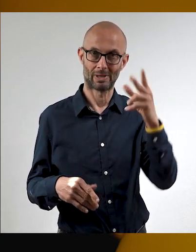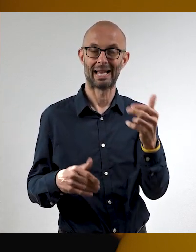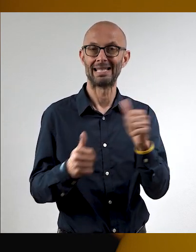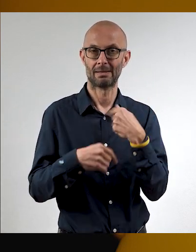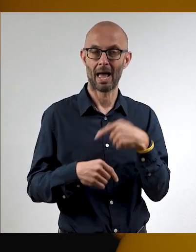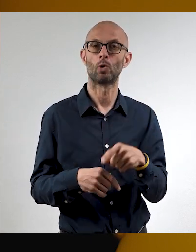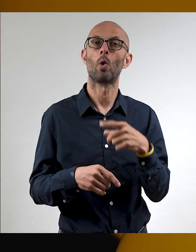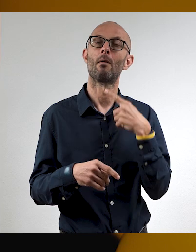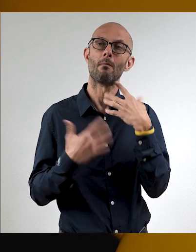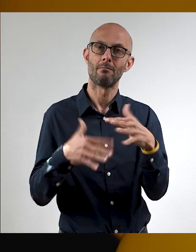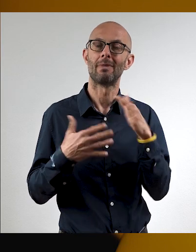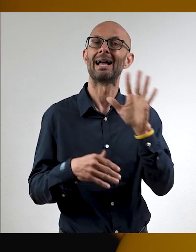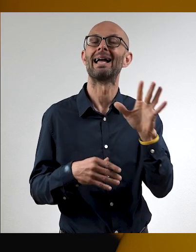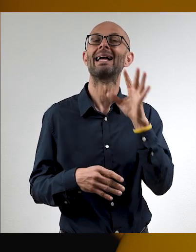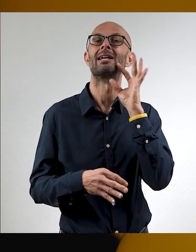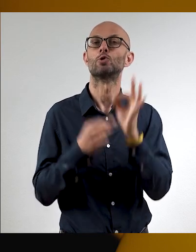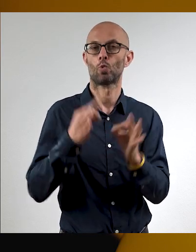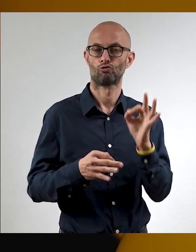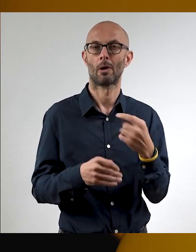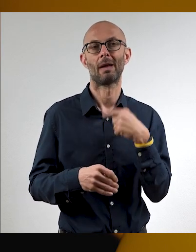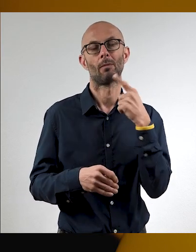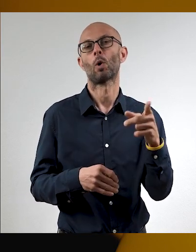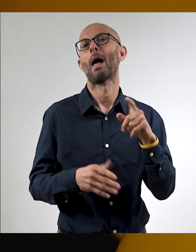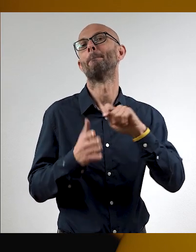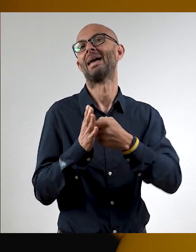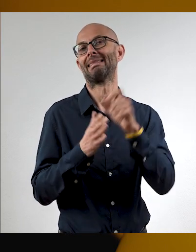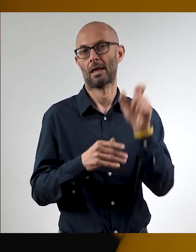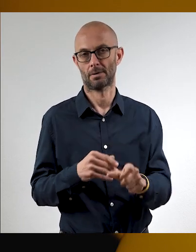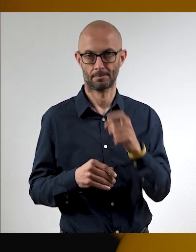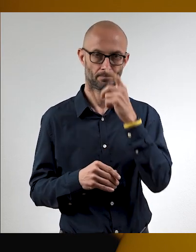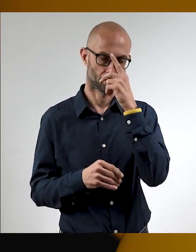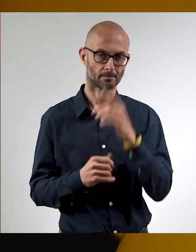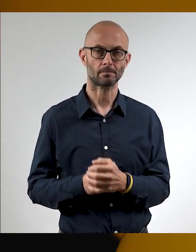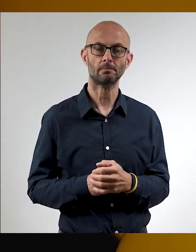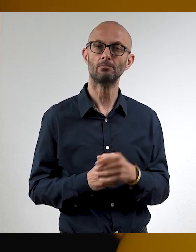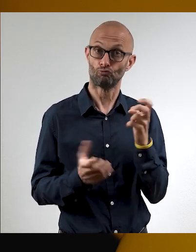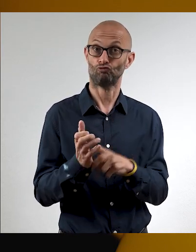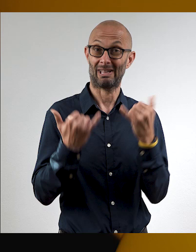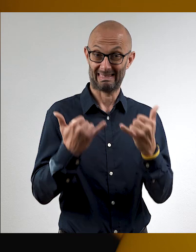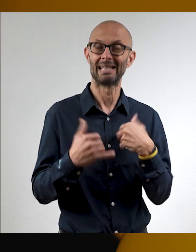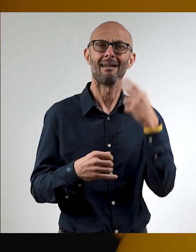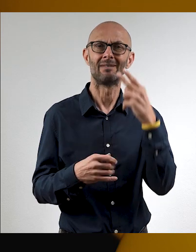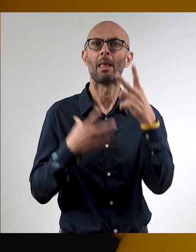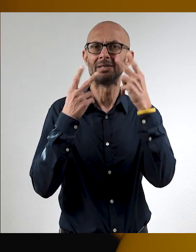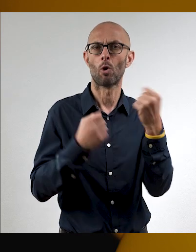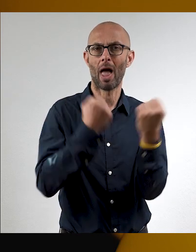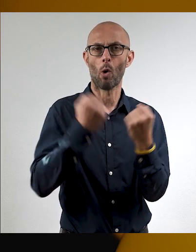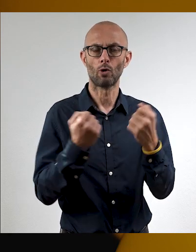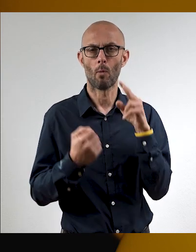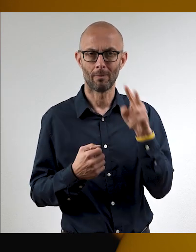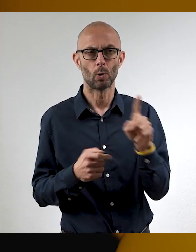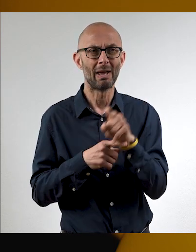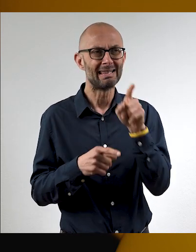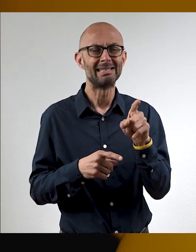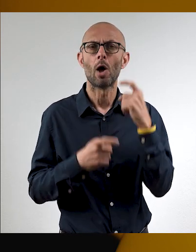mano delil njegovo izkušnjo. Rekla mu bom: Peter, še danes vidim sliko avtomobilov